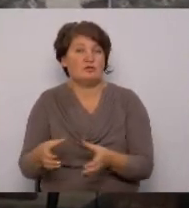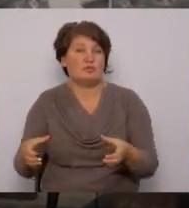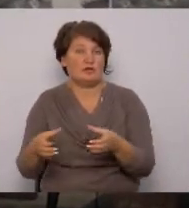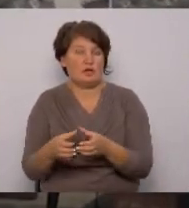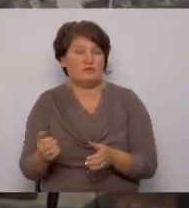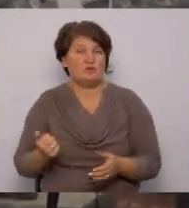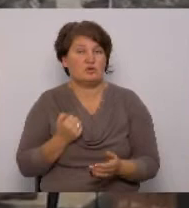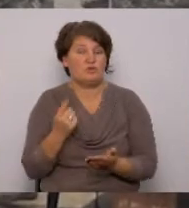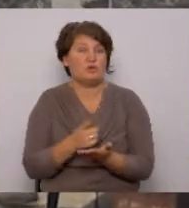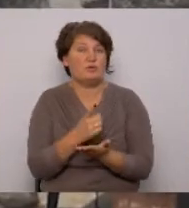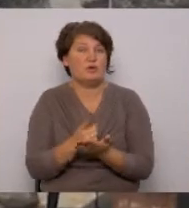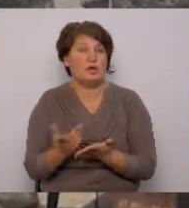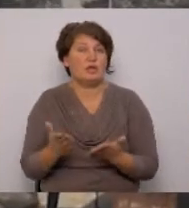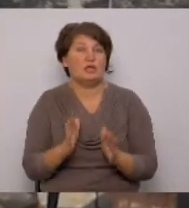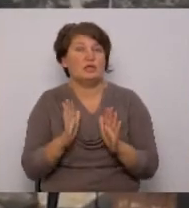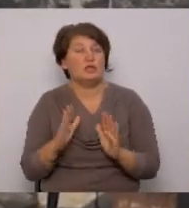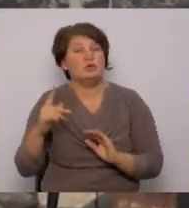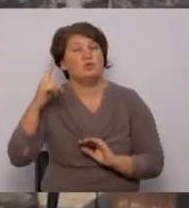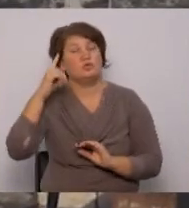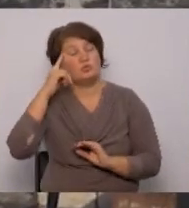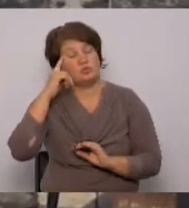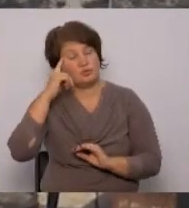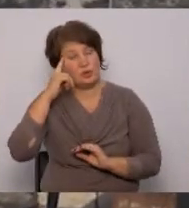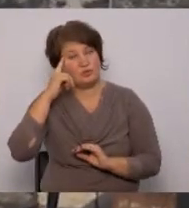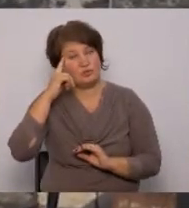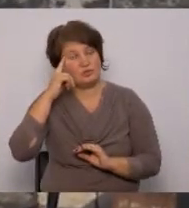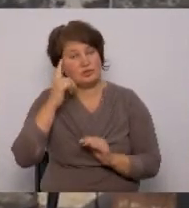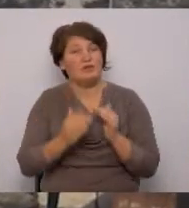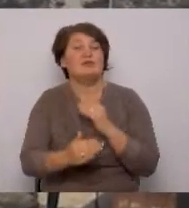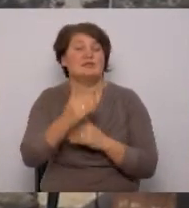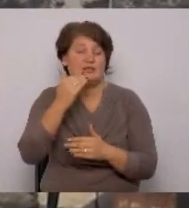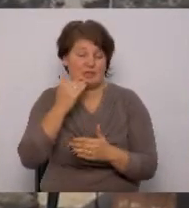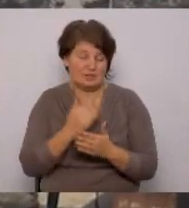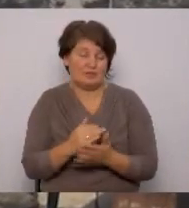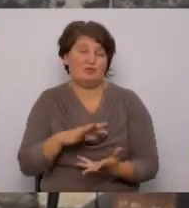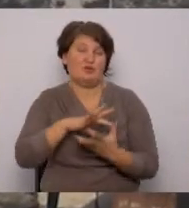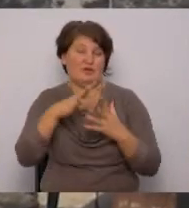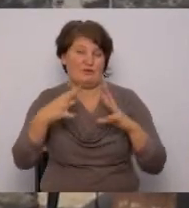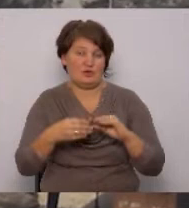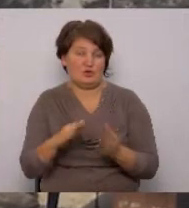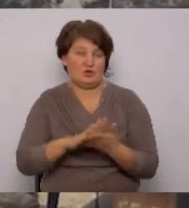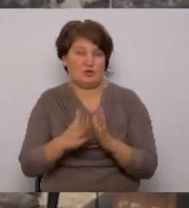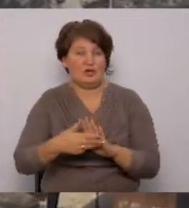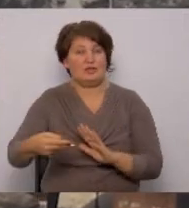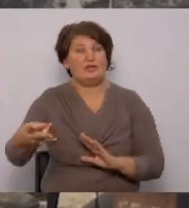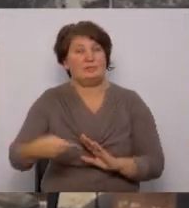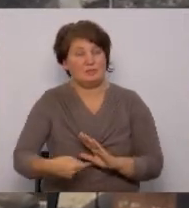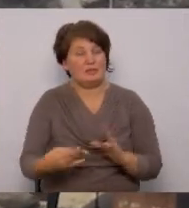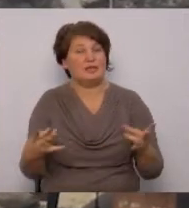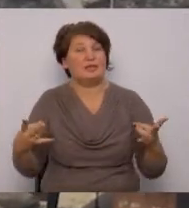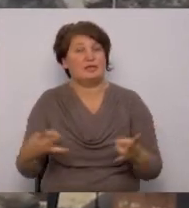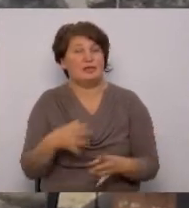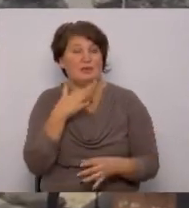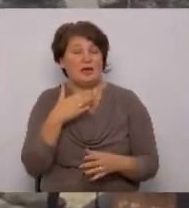військовозобов'язані, які ще тільки думають і в кінці кінців прийдуть того висновку, що контракт треба підписати. І дуже багато цих занять,